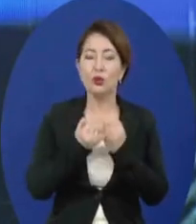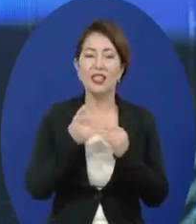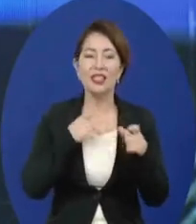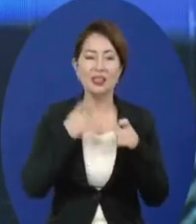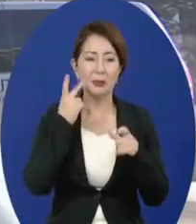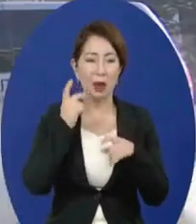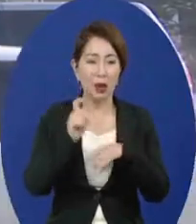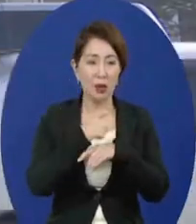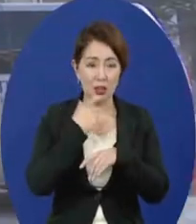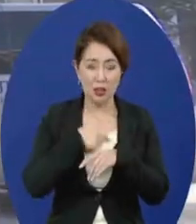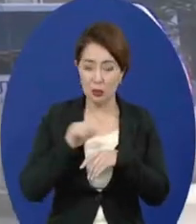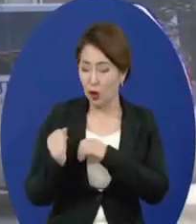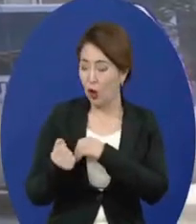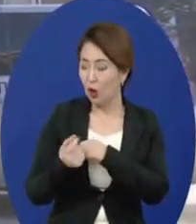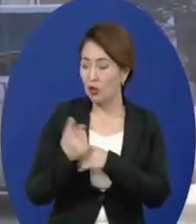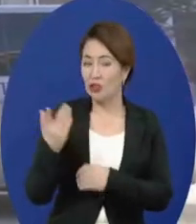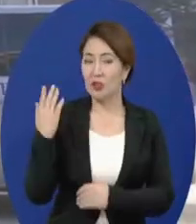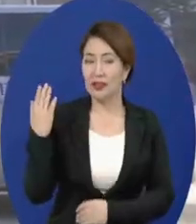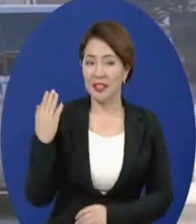байна.